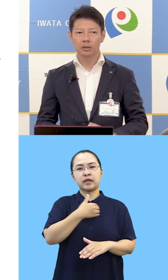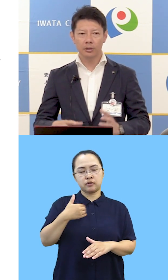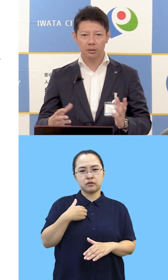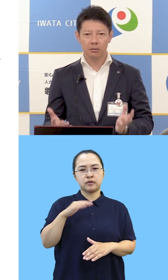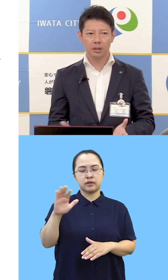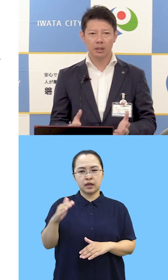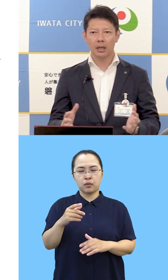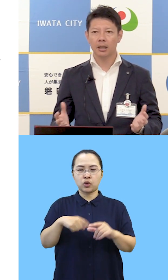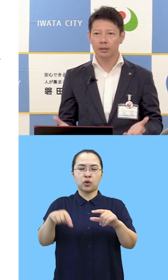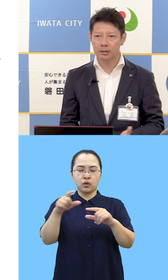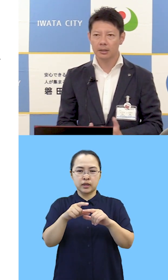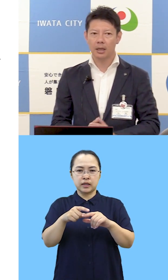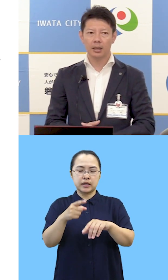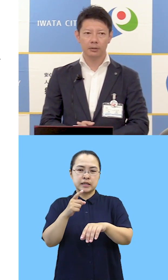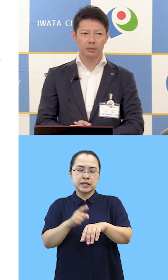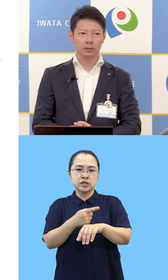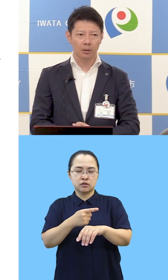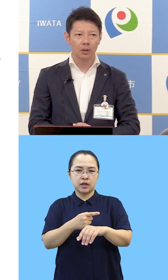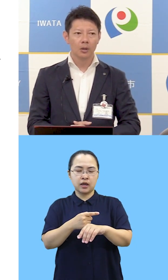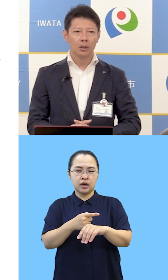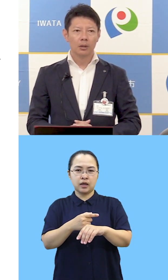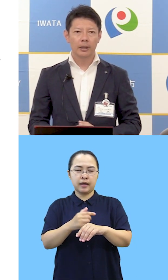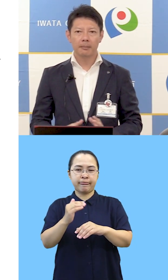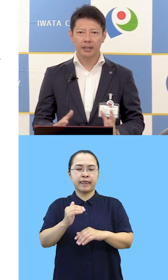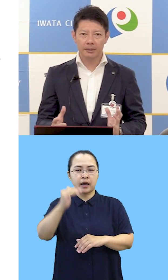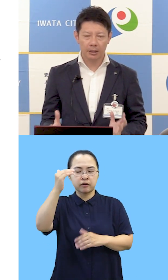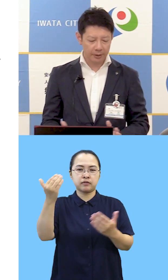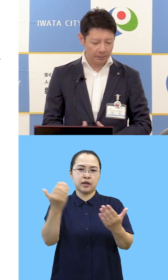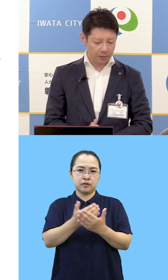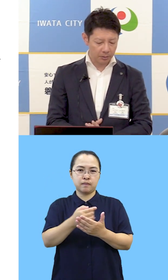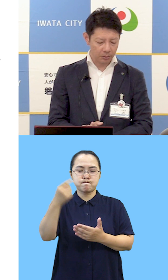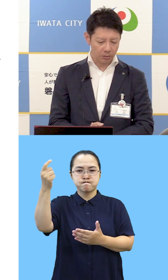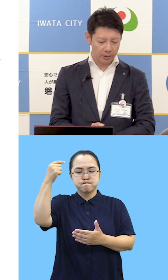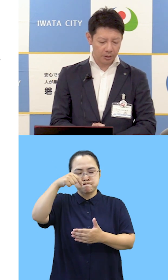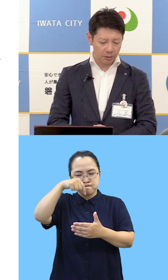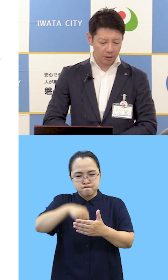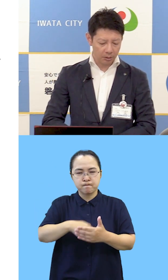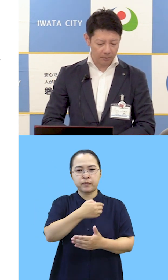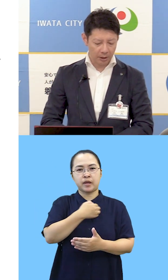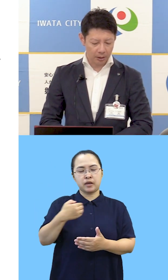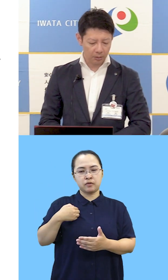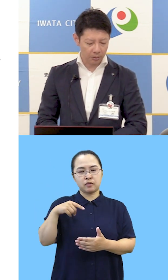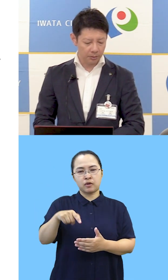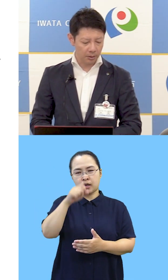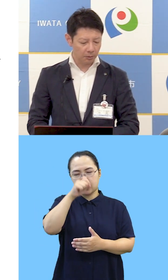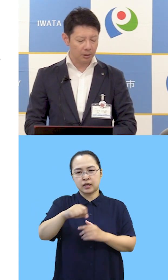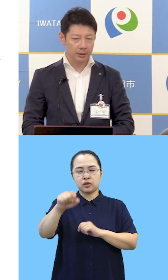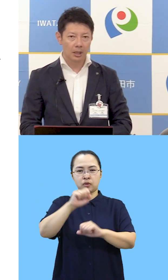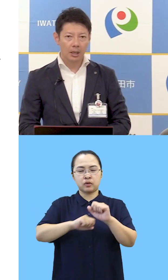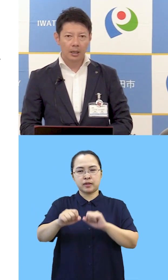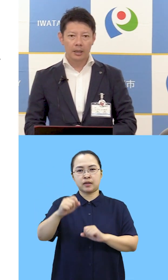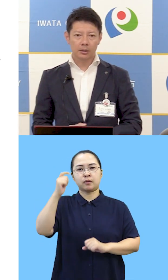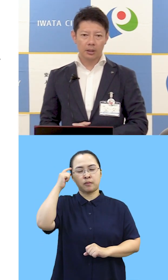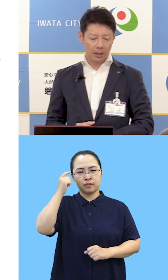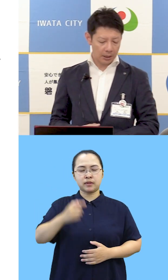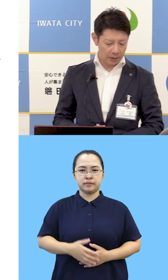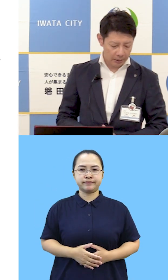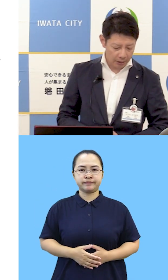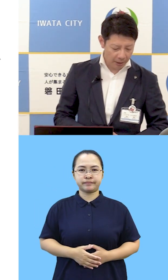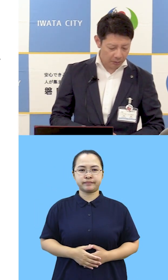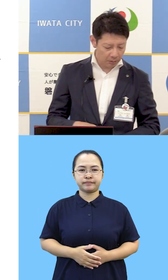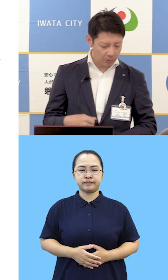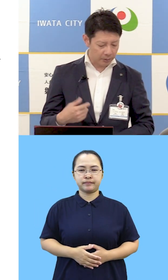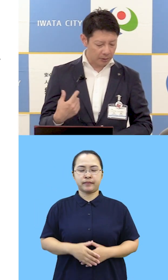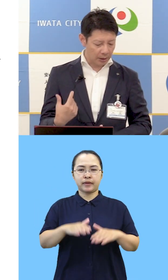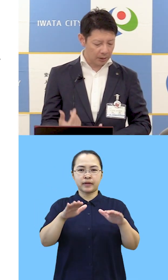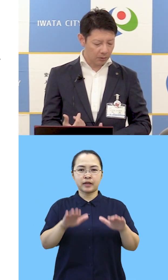ども、よりクオリティが上がる、質が上がるということ、学びが深まるということ、これは非常にいい取り組みだなというふうに思っています。それから